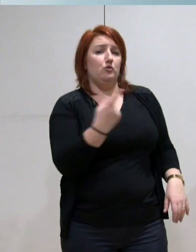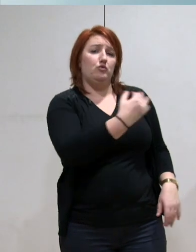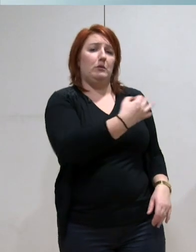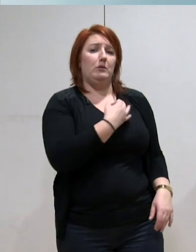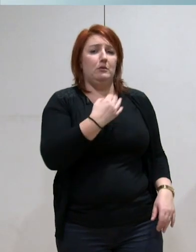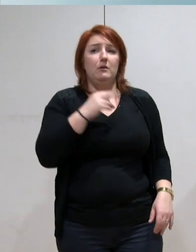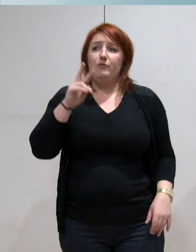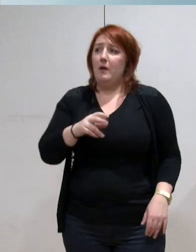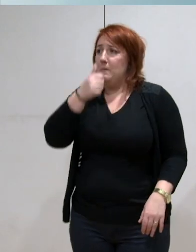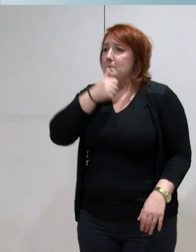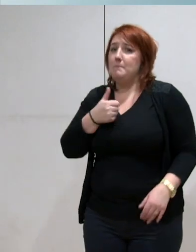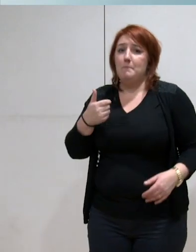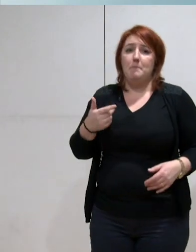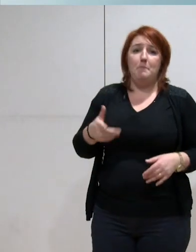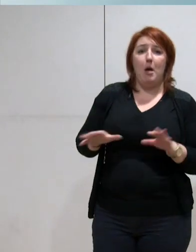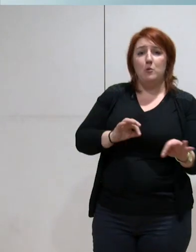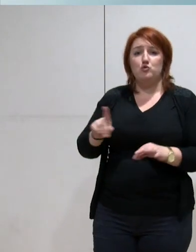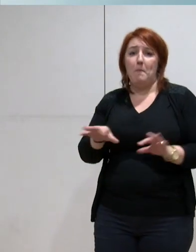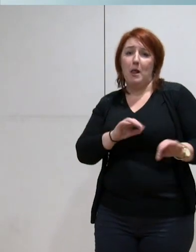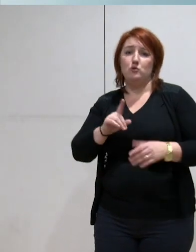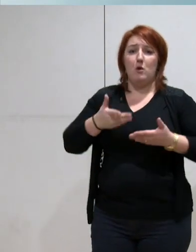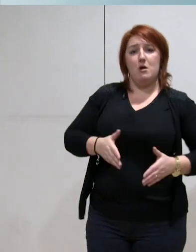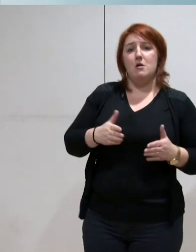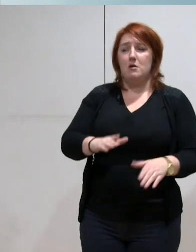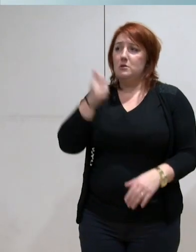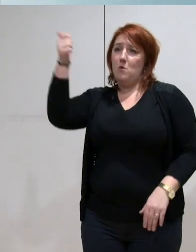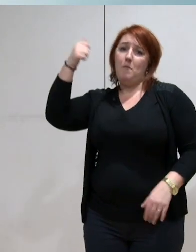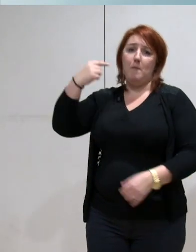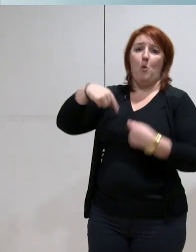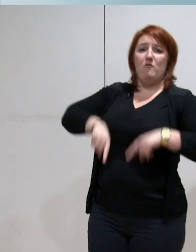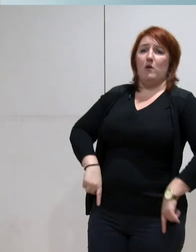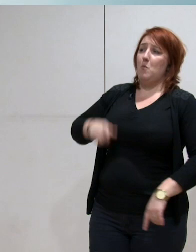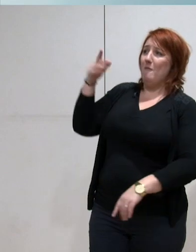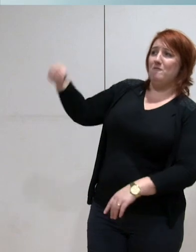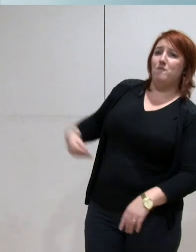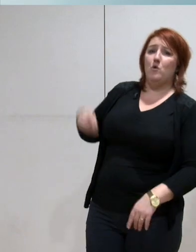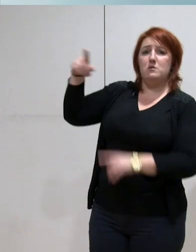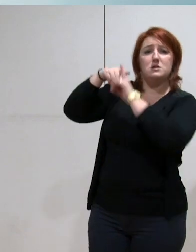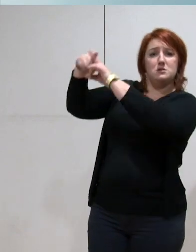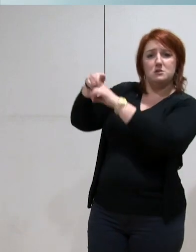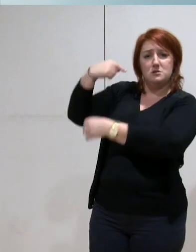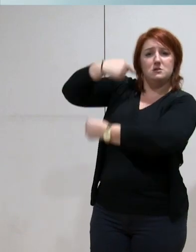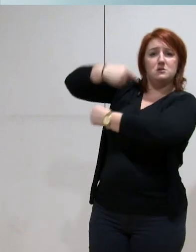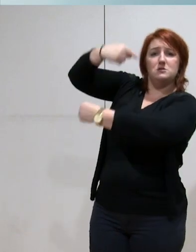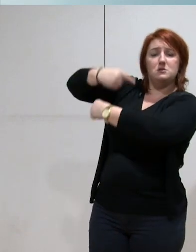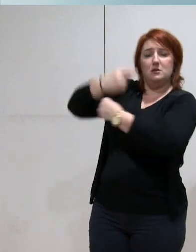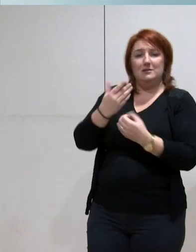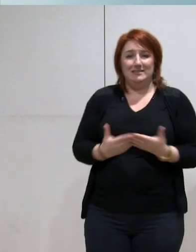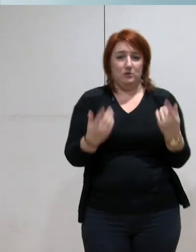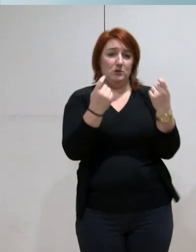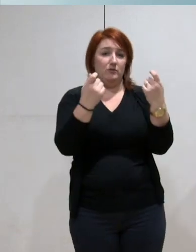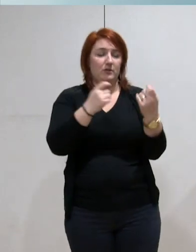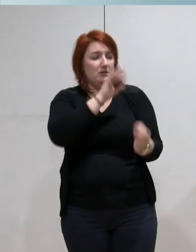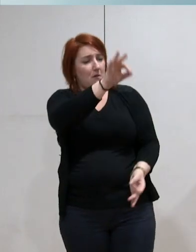arbitrages et qui vous le serait imposé par le gouvernement et une situation financière de la ville que vous présentez à sa